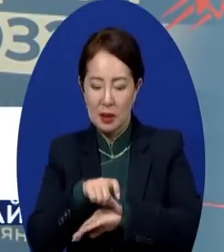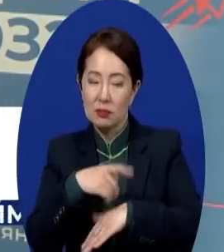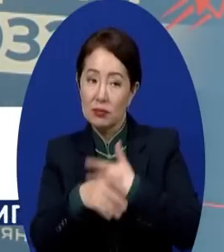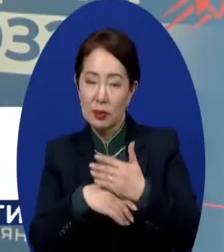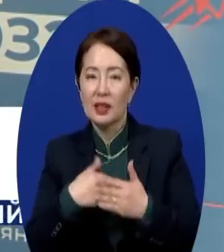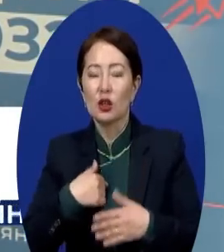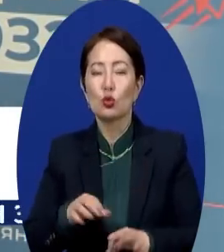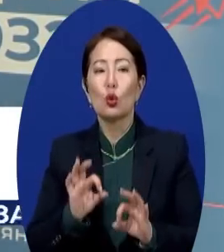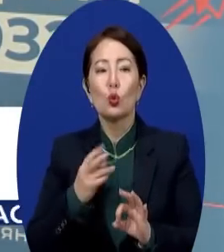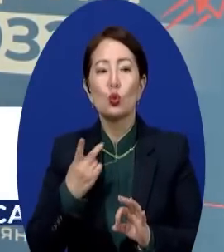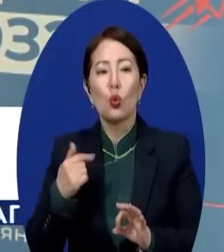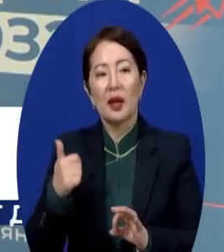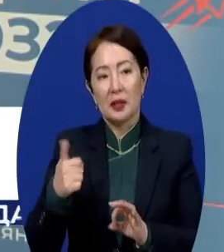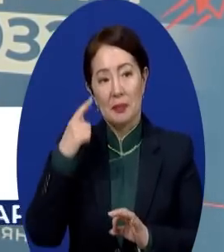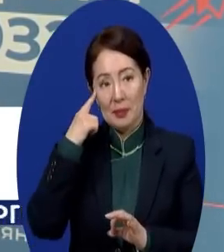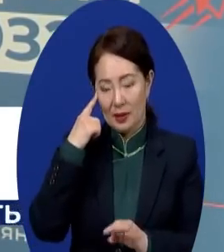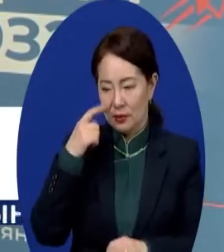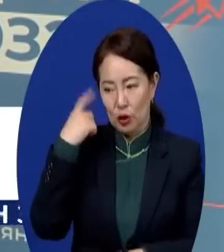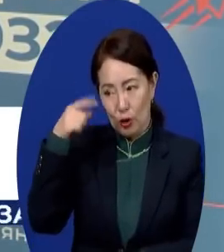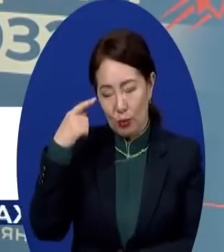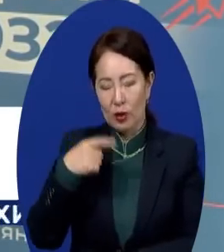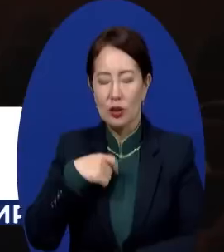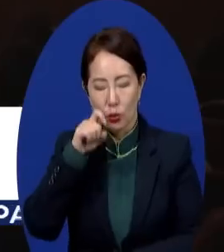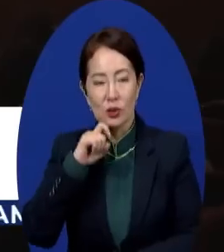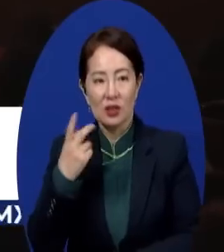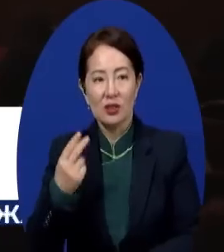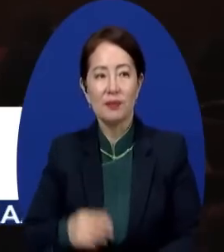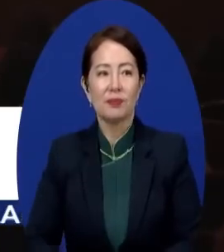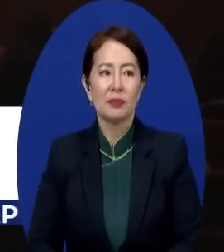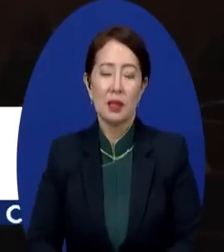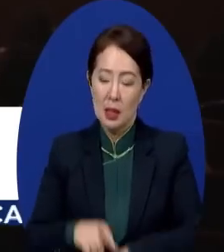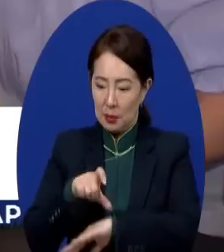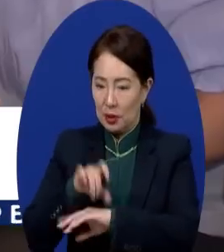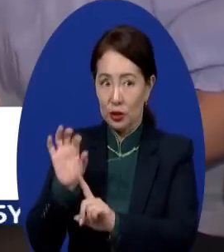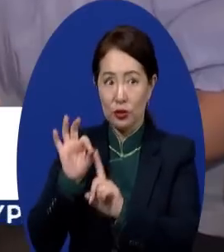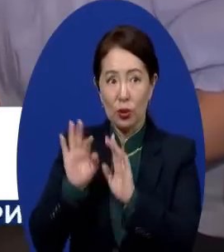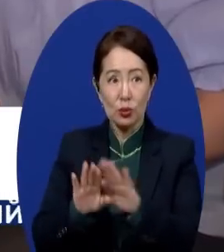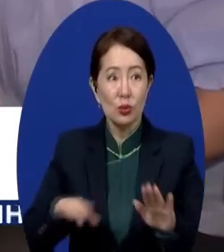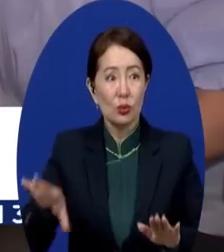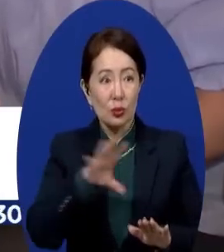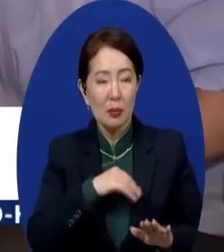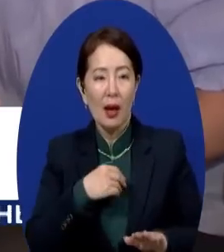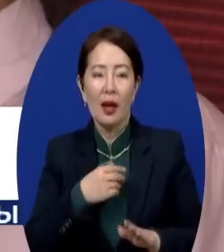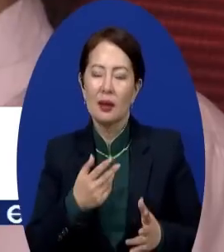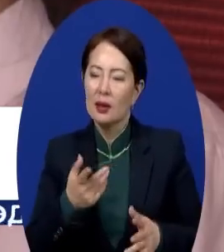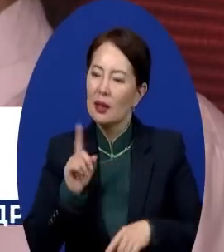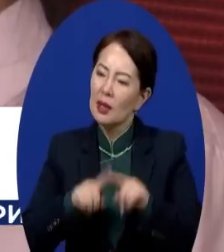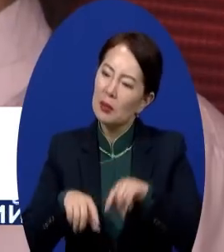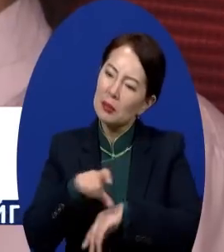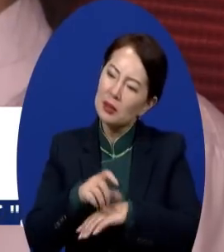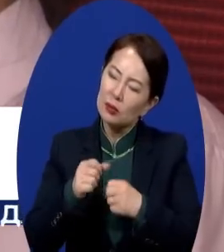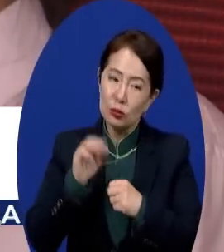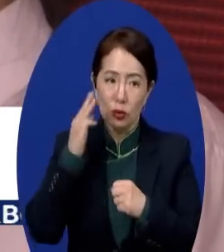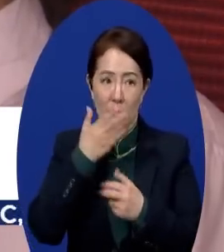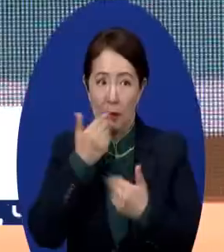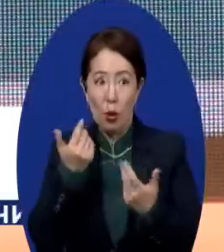надаа зүгээр юм байна гэдгийг ингээд бодоод бүр үнэхээр хүссэн. Мэргэжлийн сонгосон хүүхдүүд байхад ямар мэрэгжил эзэмших вэ гэдгийг тодорхойлоогүй